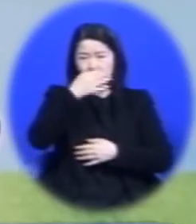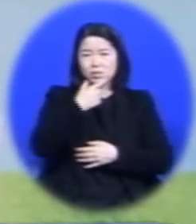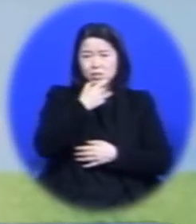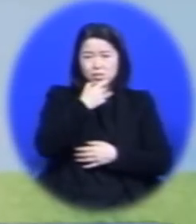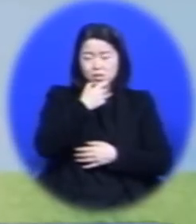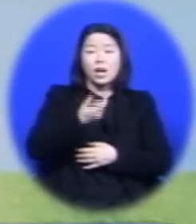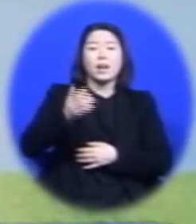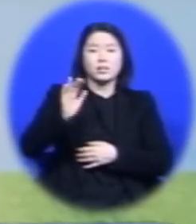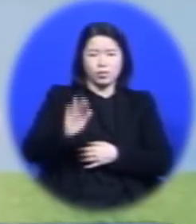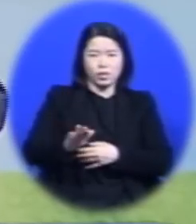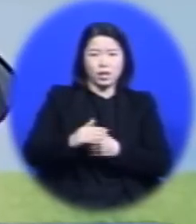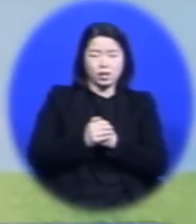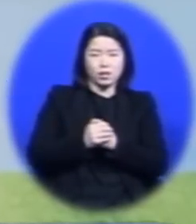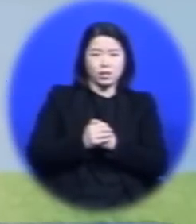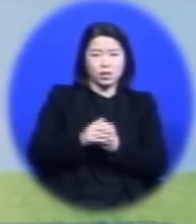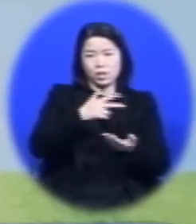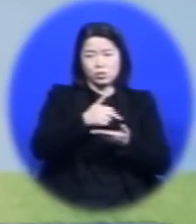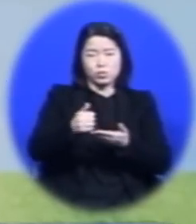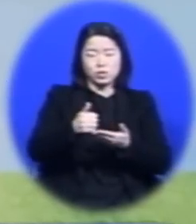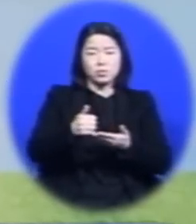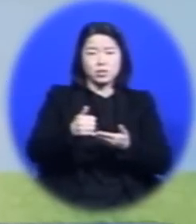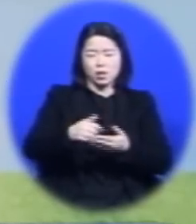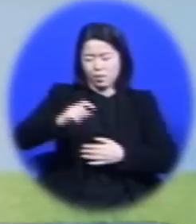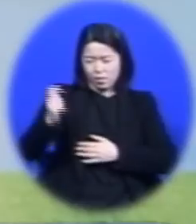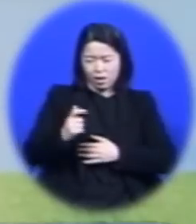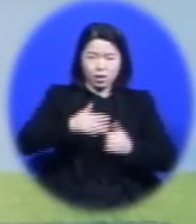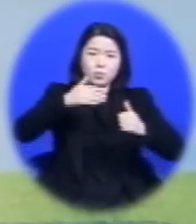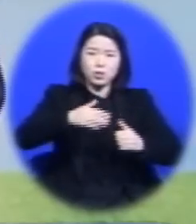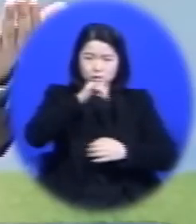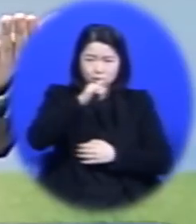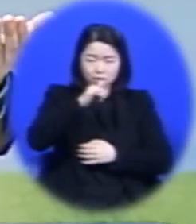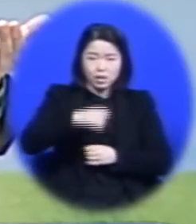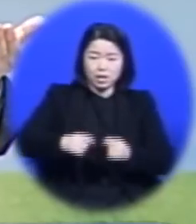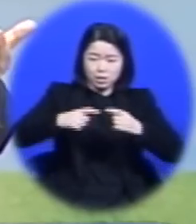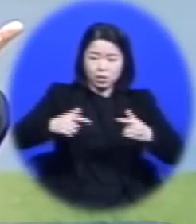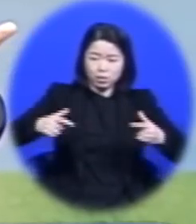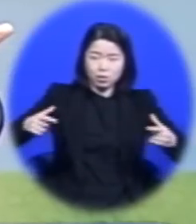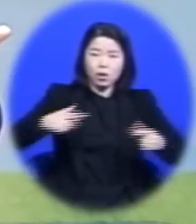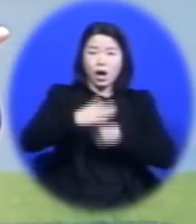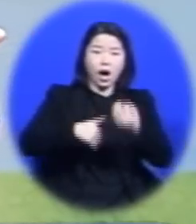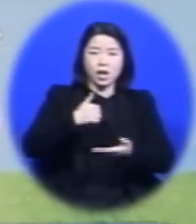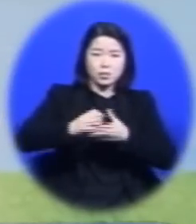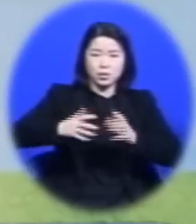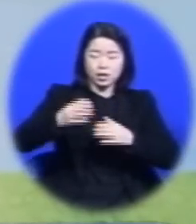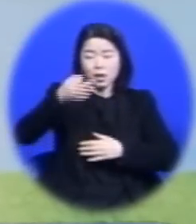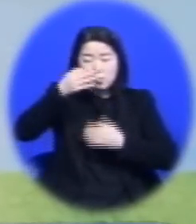싫어요 그런데 주께서 강하시 그리고 점점점 하나님 나라를 보여